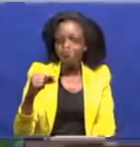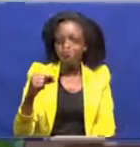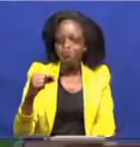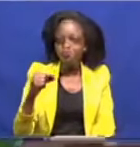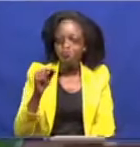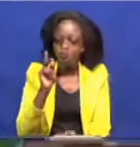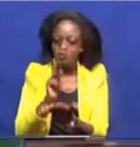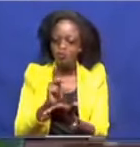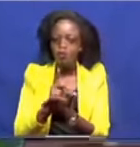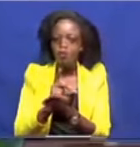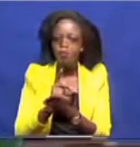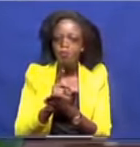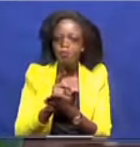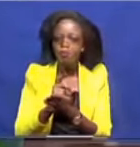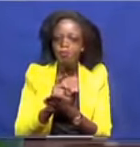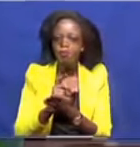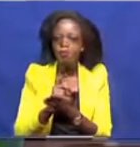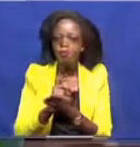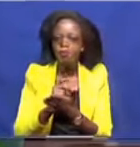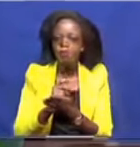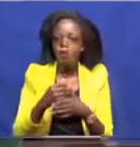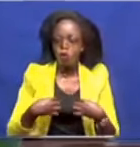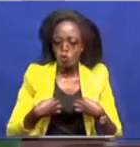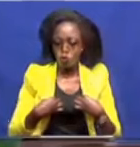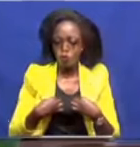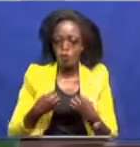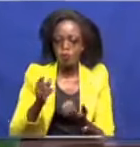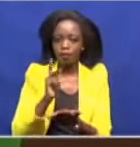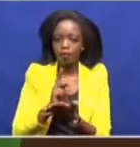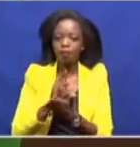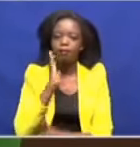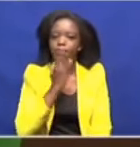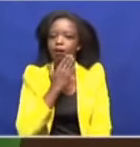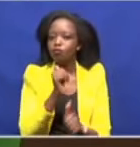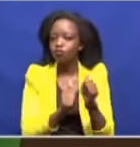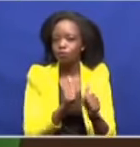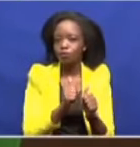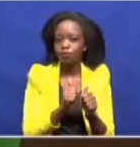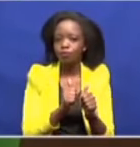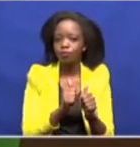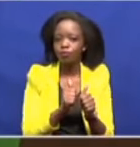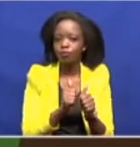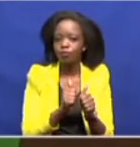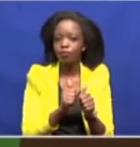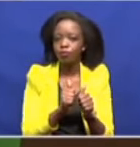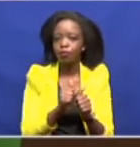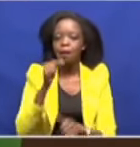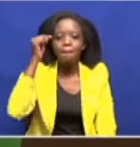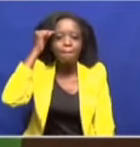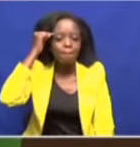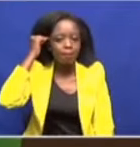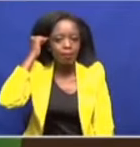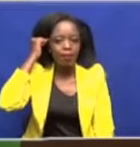katika kitambaa ambacho ni cha rangi, yani rangi ya black.